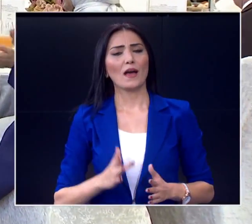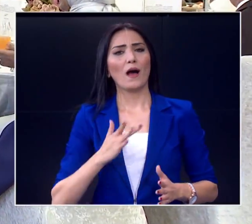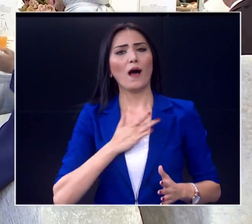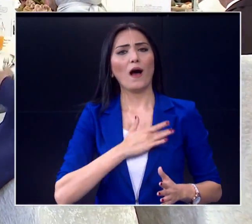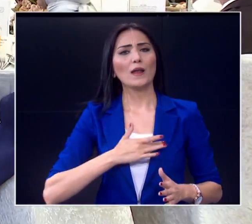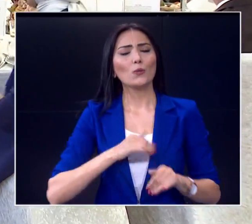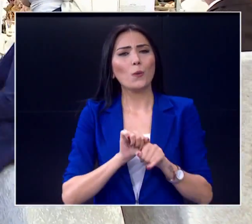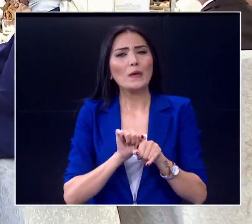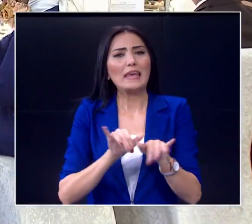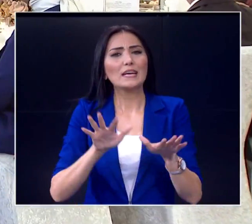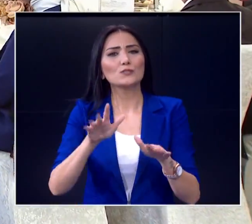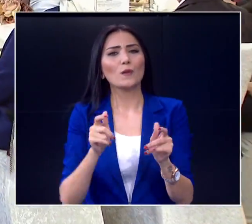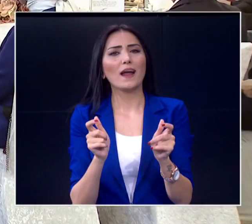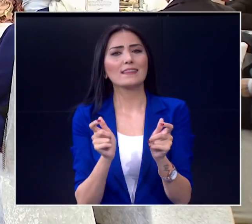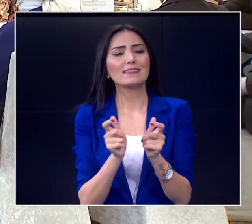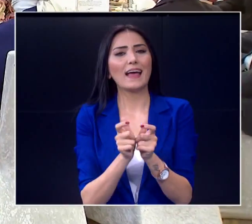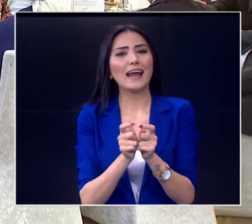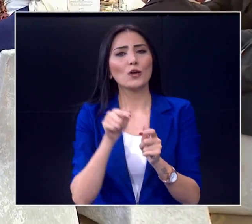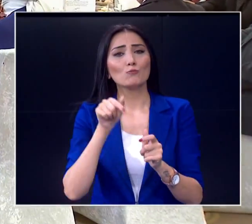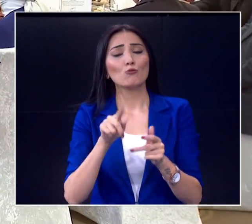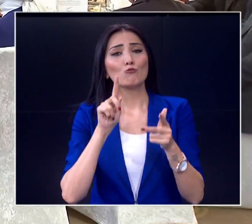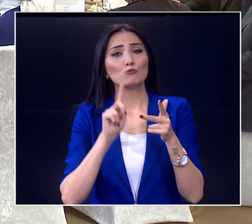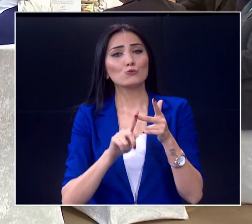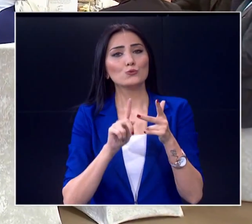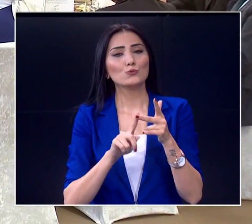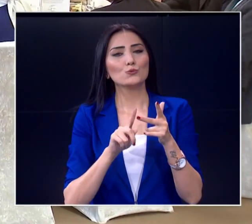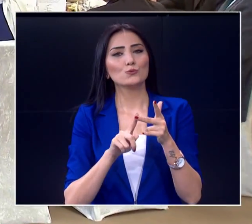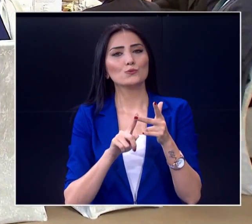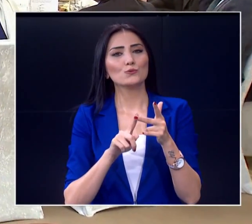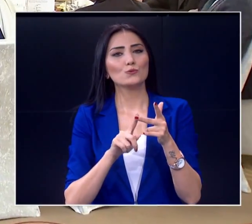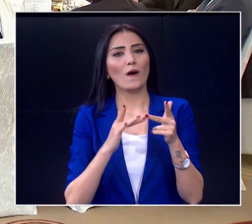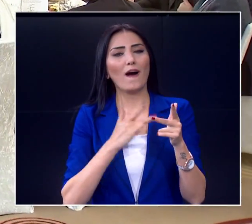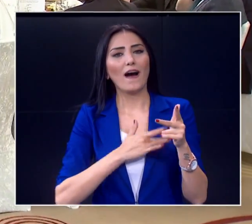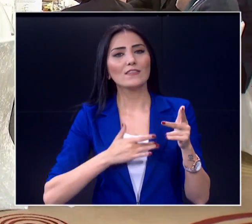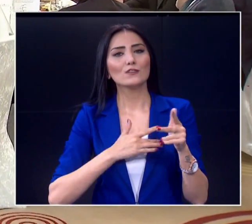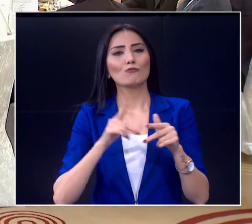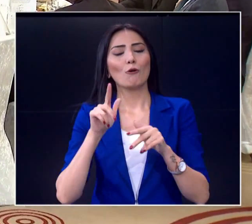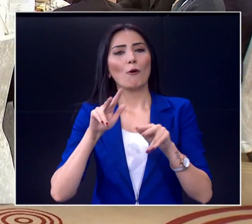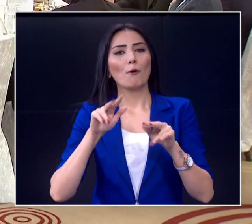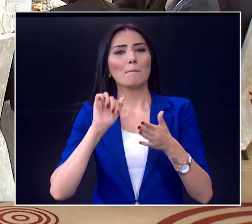Anadolu Yayıncılar Derneği'nin bu üçüncü Anadolu Medya